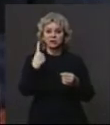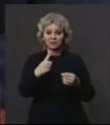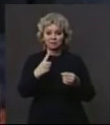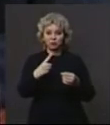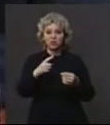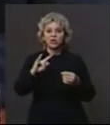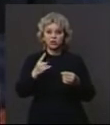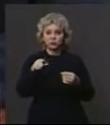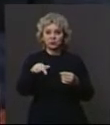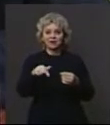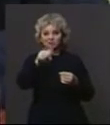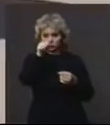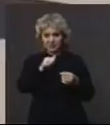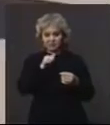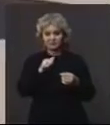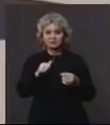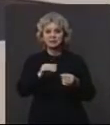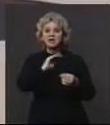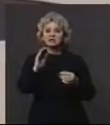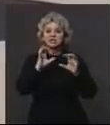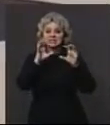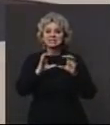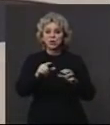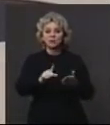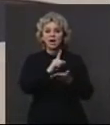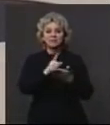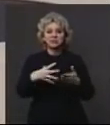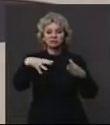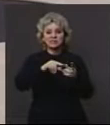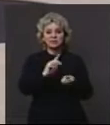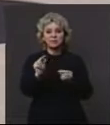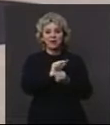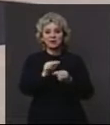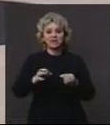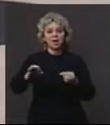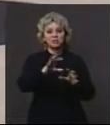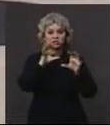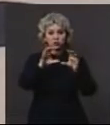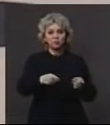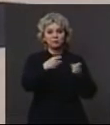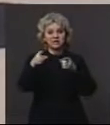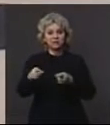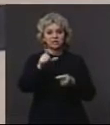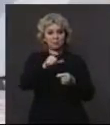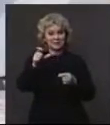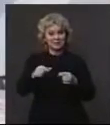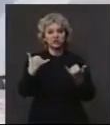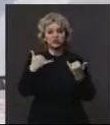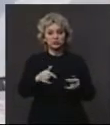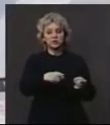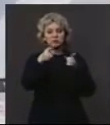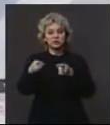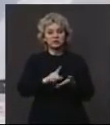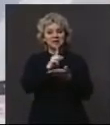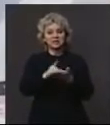одного ребенка в месяц. Федеральный закон обязал внести поправки в областной закон о перевозке пассажиров. Теперь